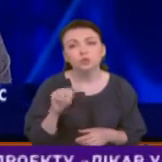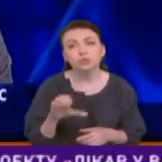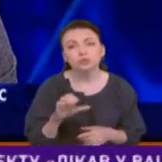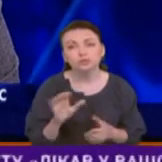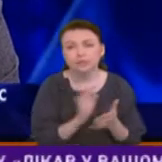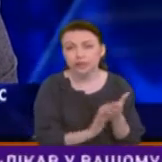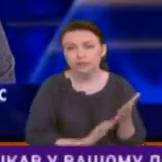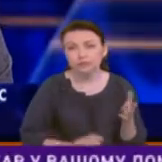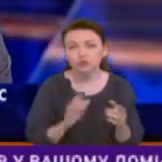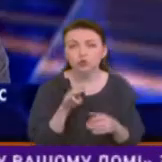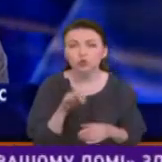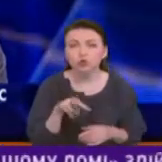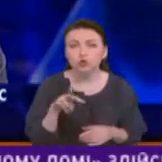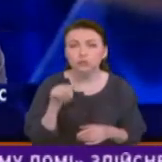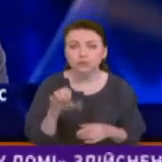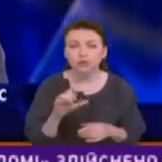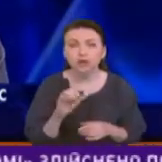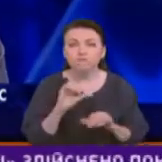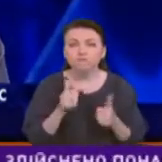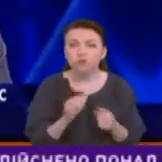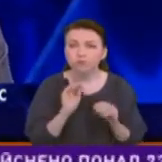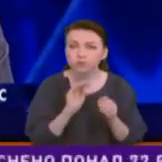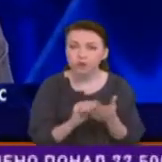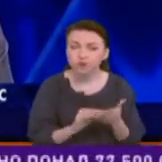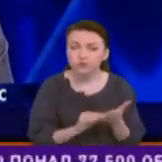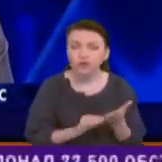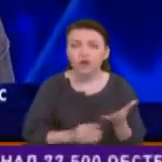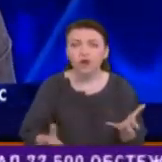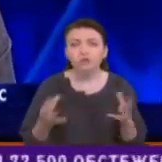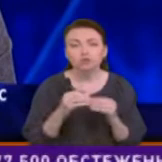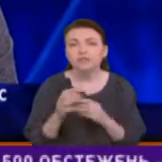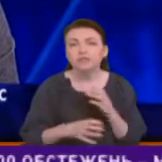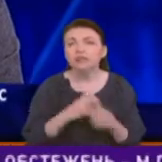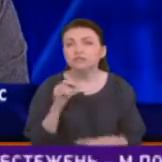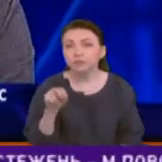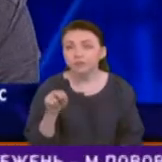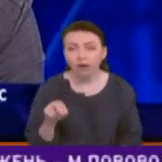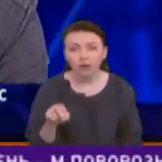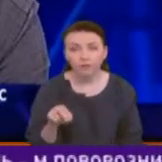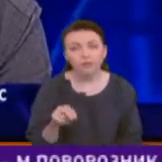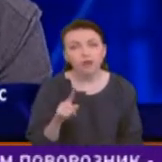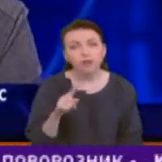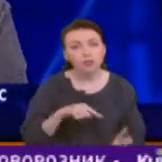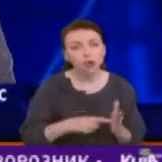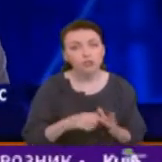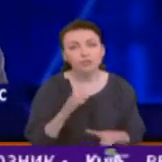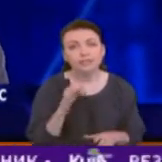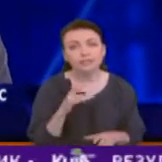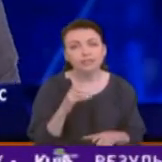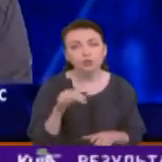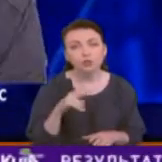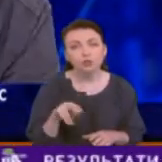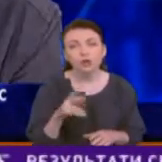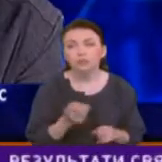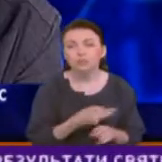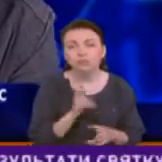текст Томосу і взагалі устав ПЦУ формувався разом з Вселенським патріархом, то там наполягалося в тому, що синод був принаймні не без